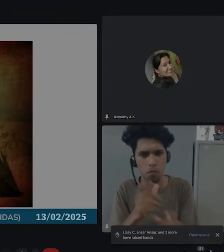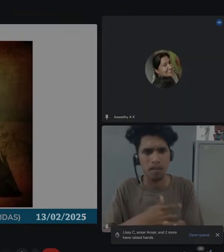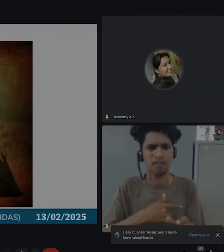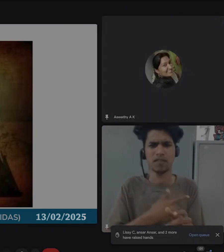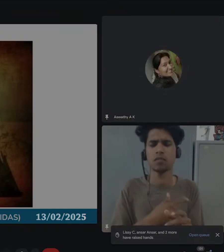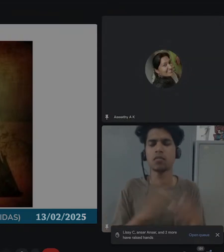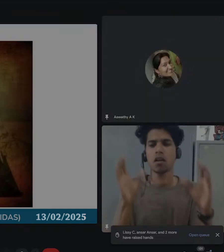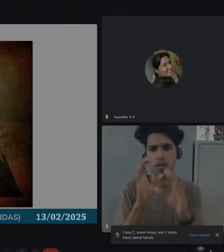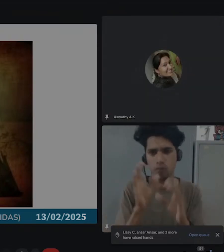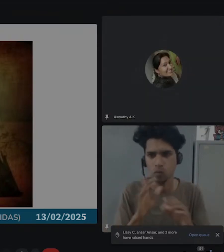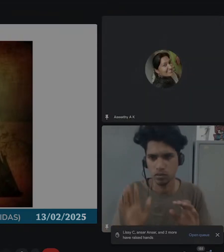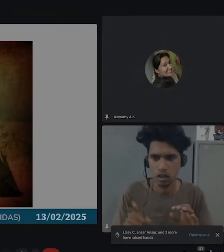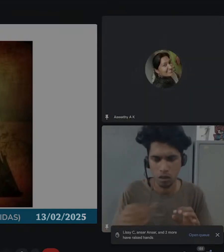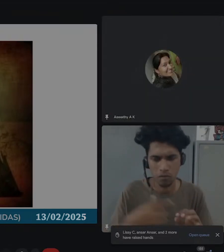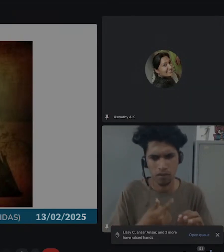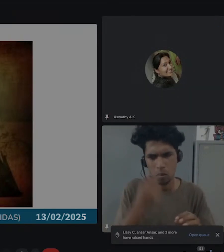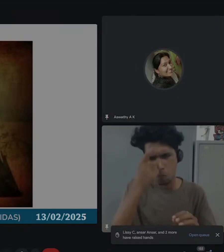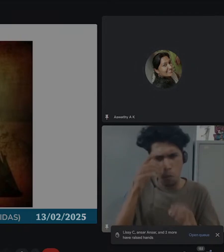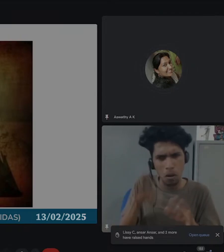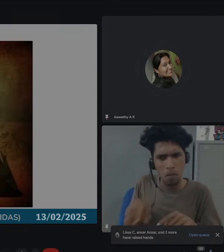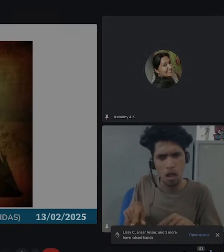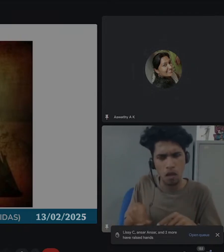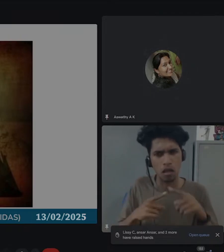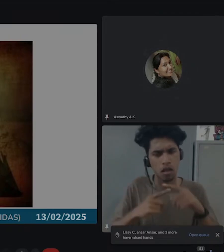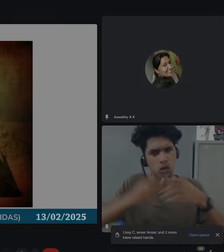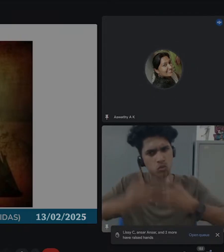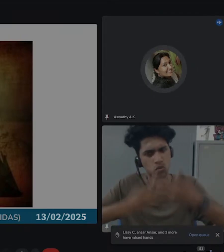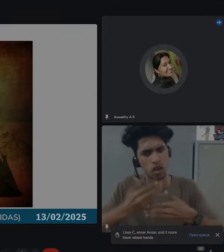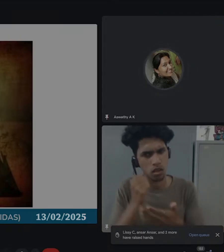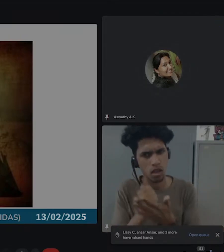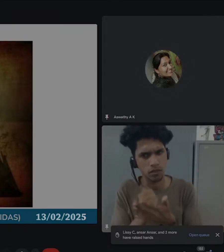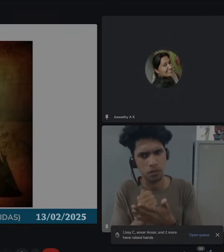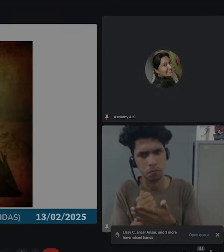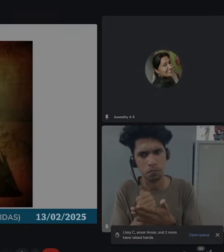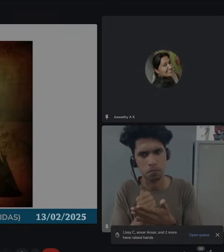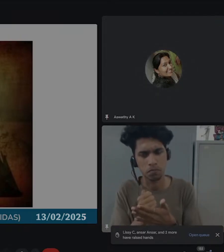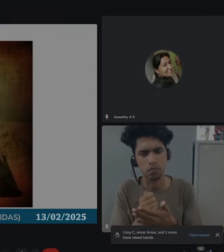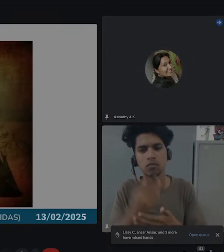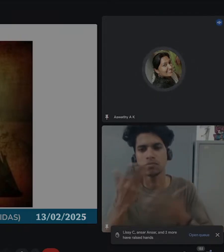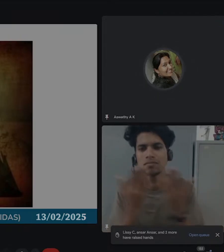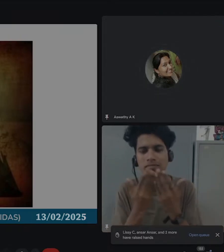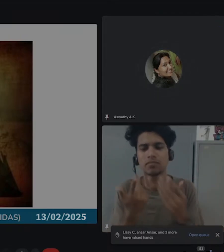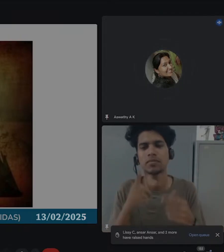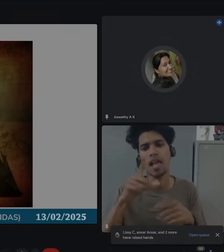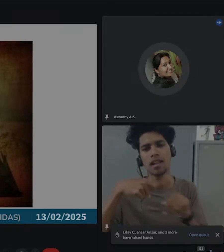പറയുമ്പോൾ. അത് പ്രശ്നമാണോ? തെറാപ്പി വേണ്ടതാണോ? LKG പഠിക്കുന്നുണ്ട്.